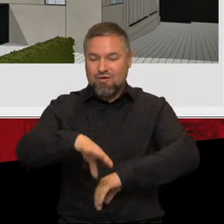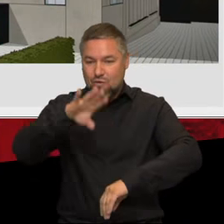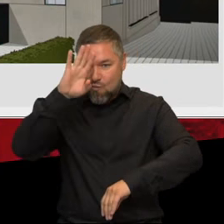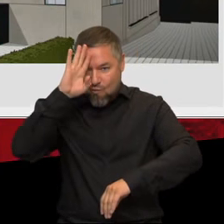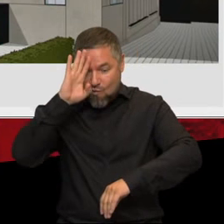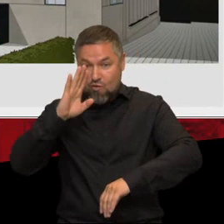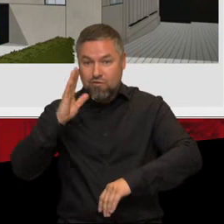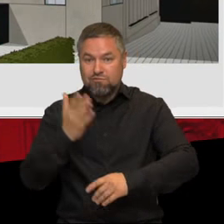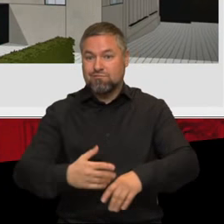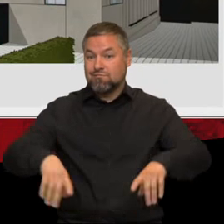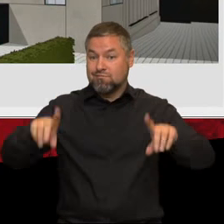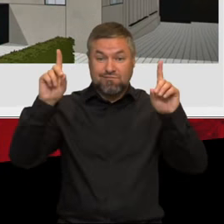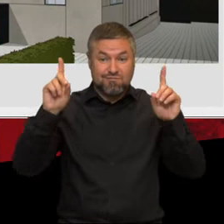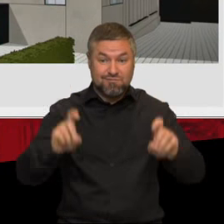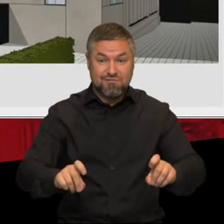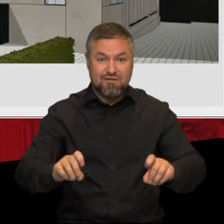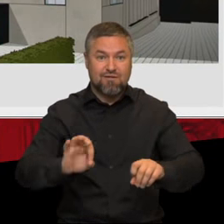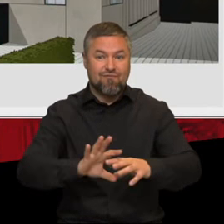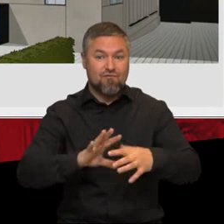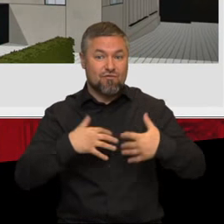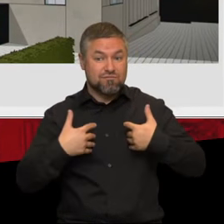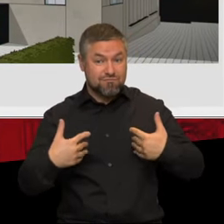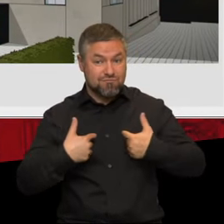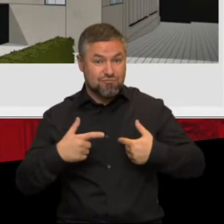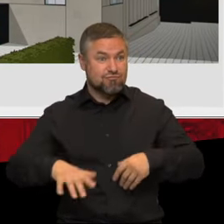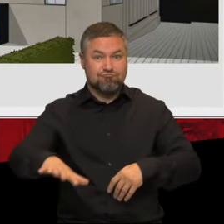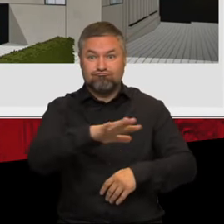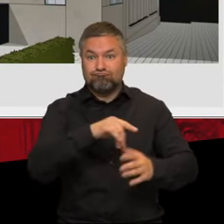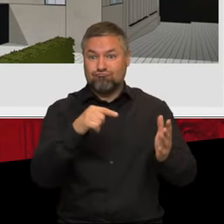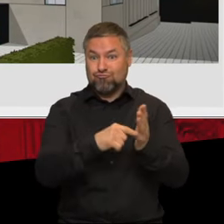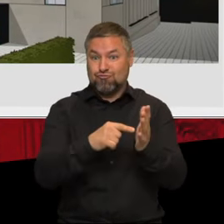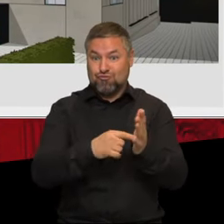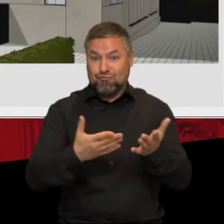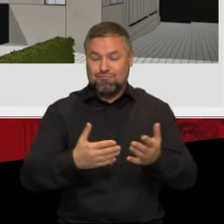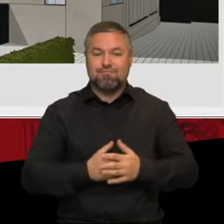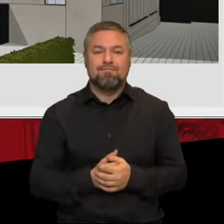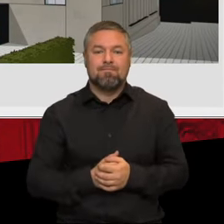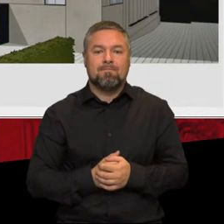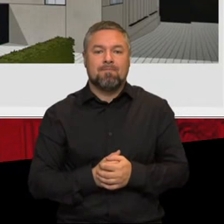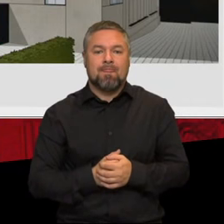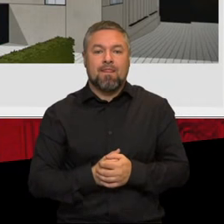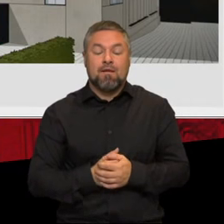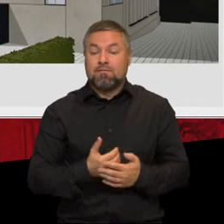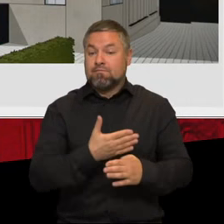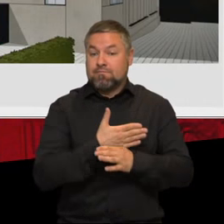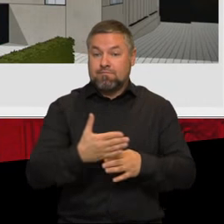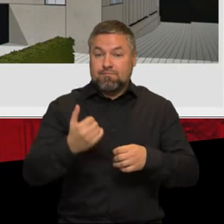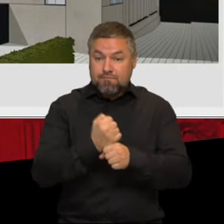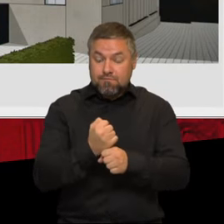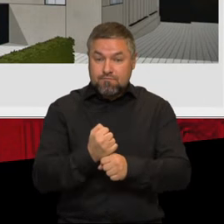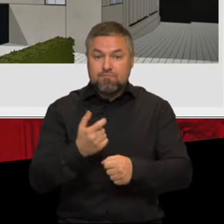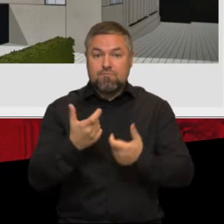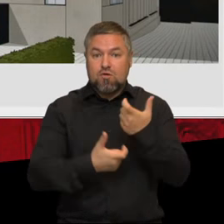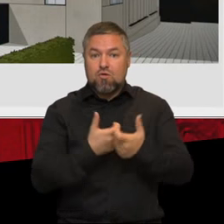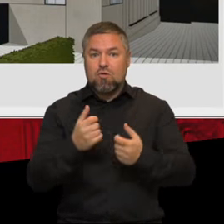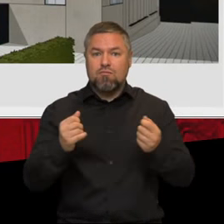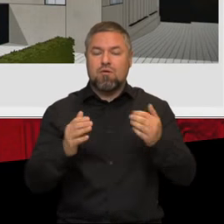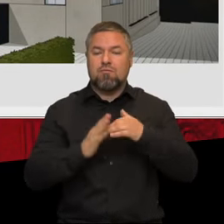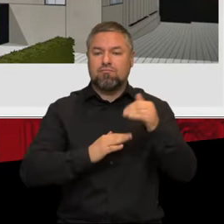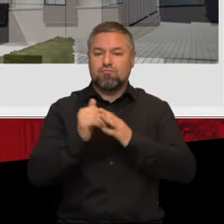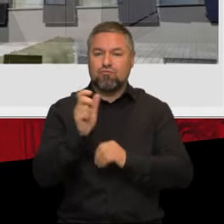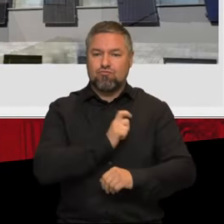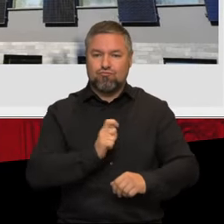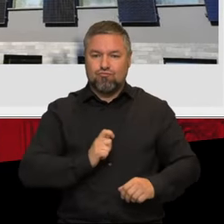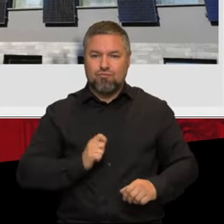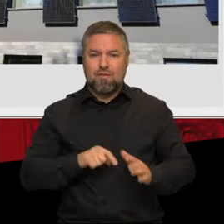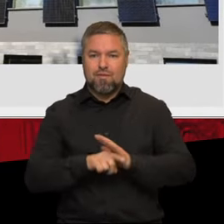Łódzkiej, rozpoczną swoje życie w tym obiekcie. Trwają prace wykończeniowe pasywnego budynku